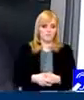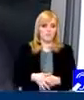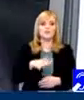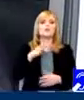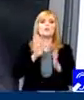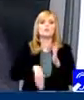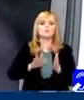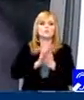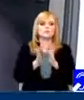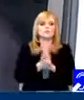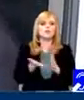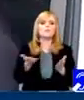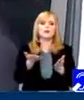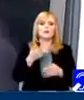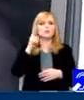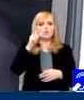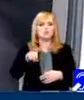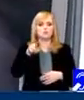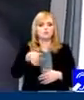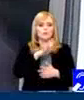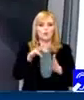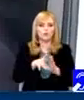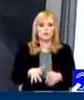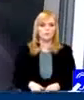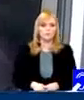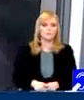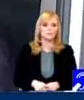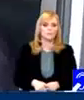mai gravă situație pe care dumneavoastră o știți de prin oraș?